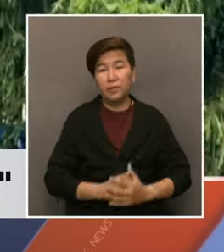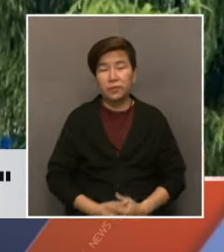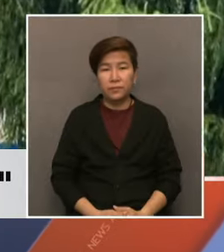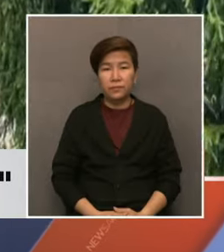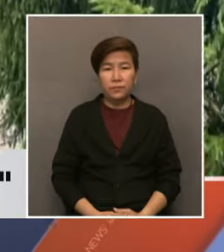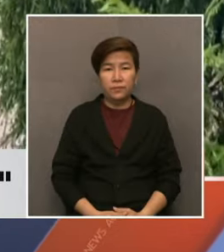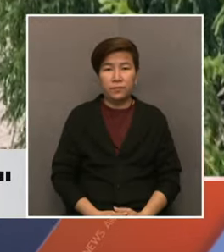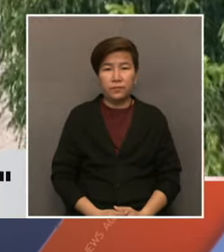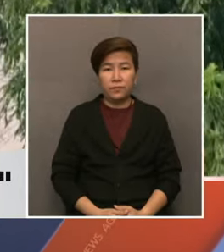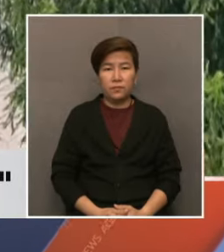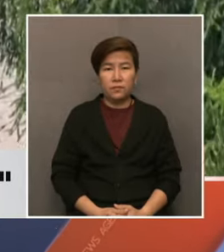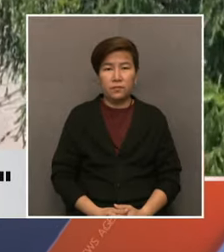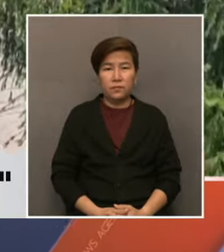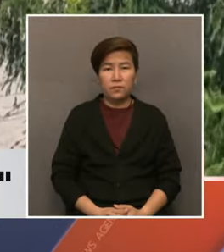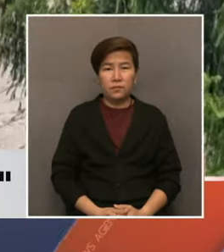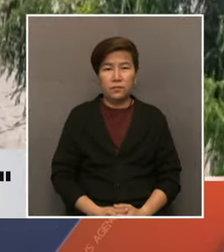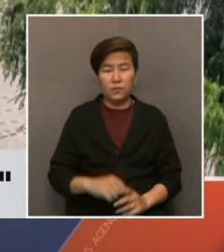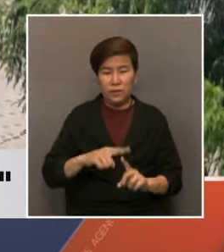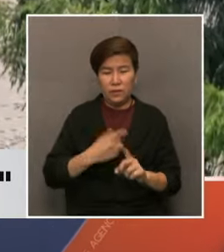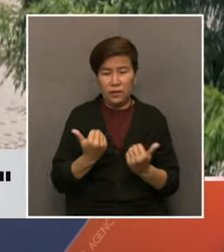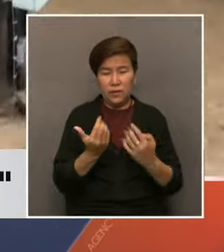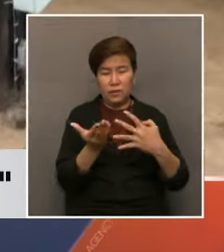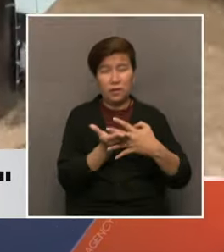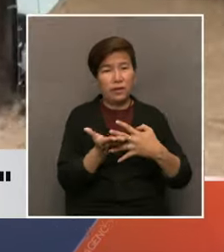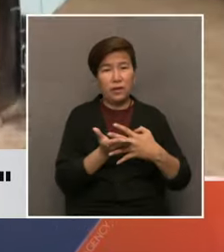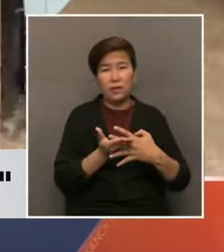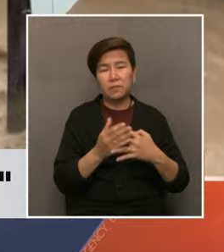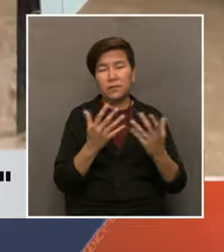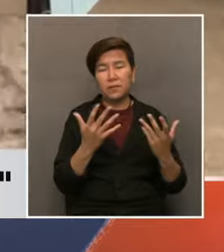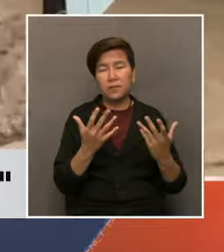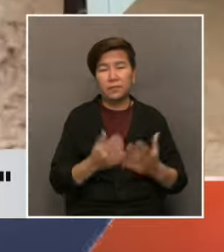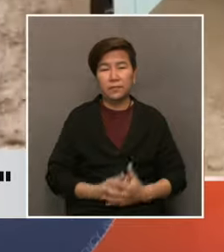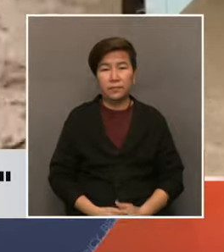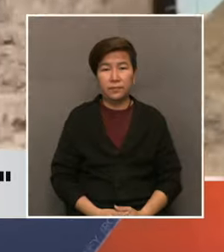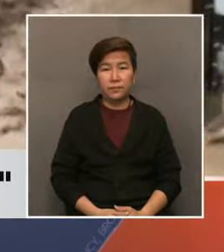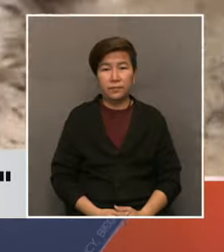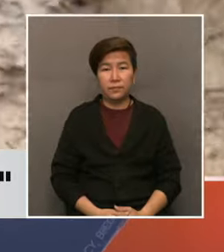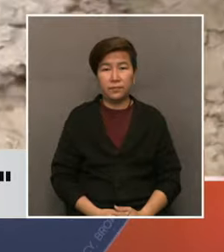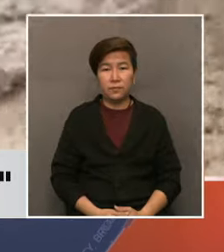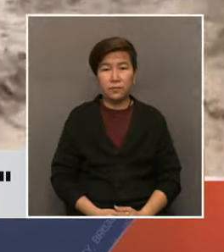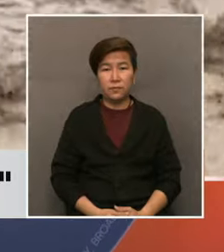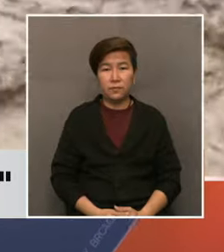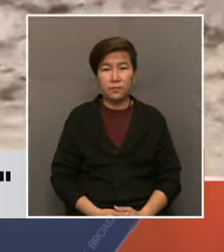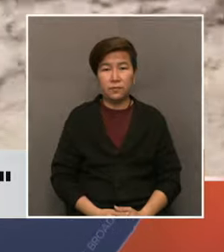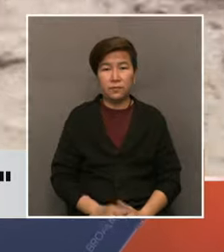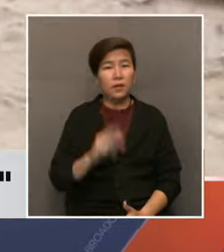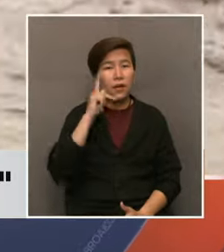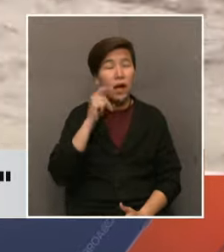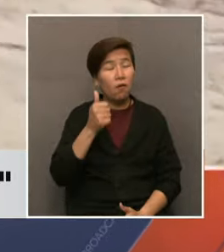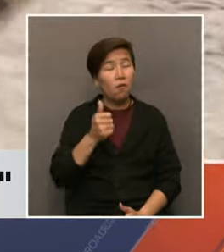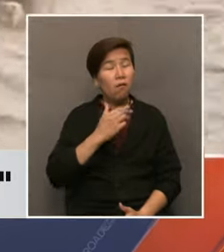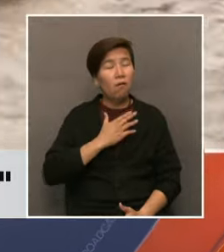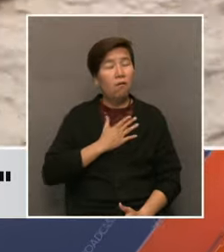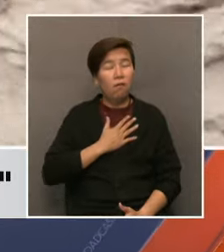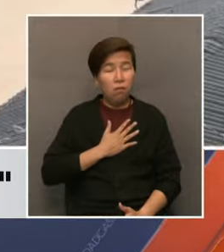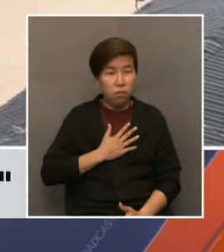ในช่วงกลางเดือนนี้นะครับยังไม่มีสัญญาณครับ ก็ถือว่าเป็นข่าวที่ทำให้เราคลายกังว